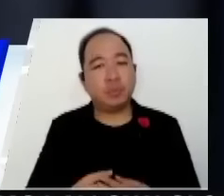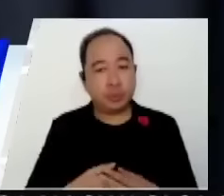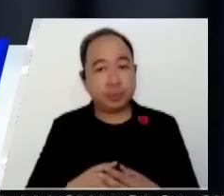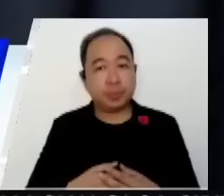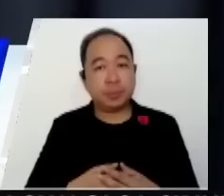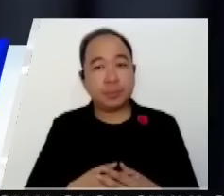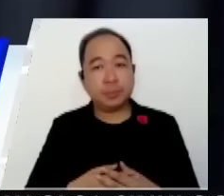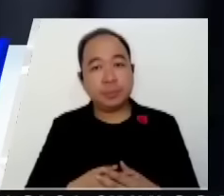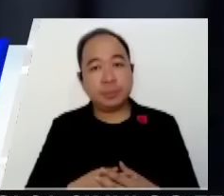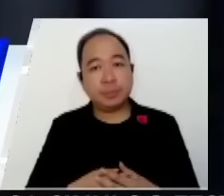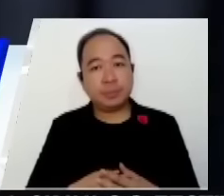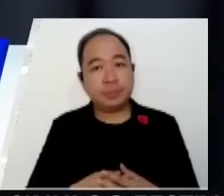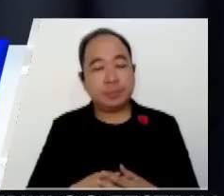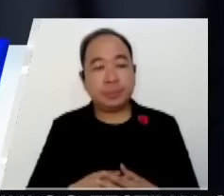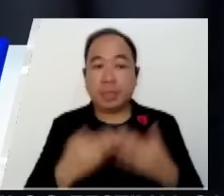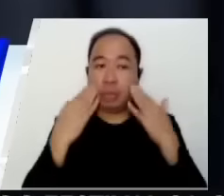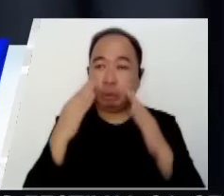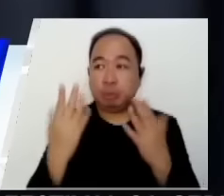May 3,000,